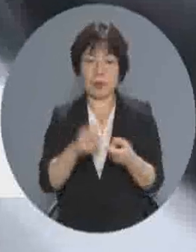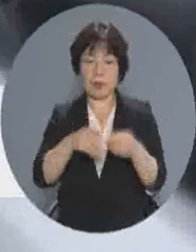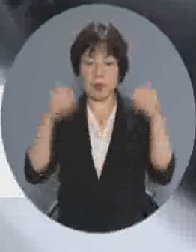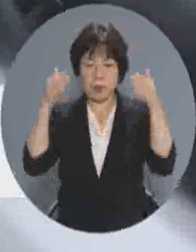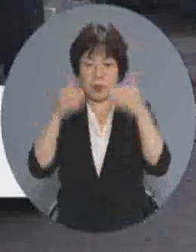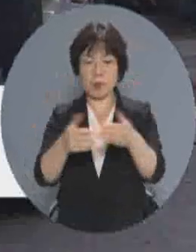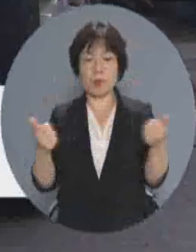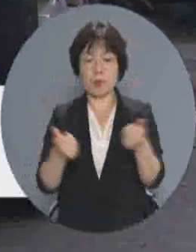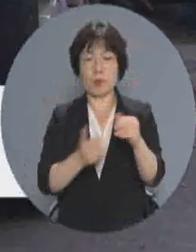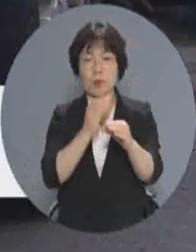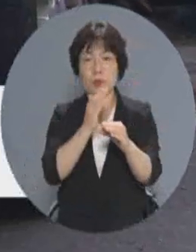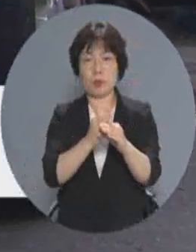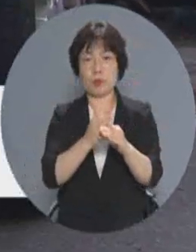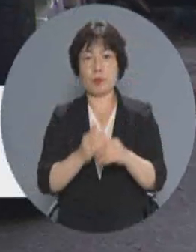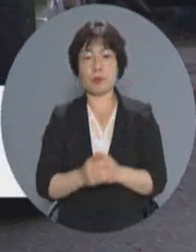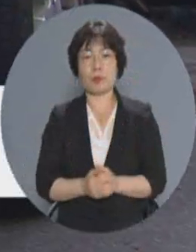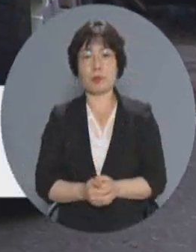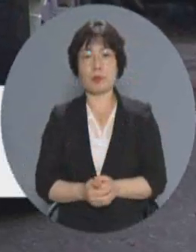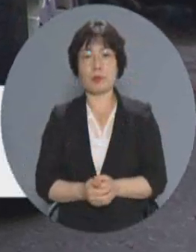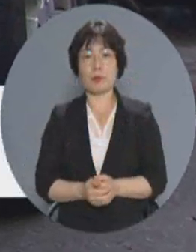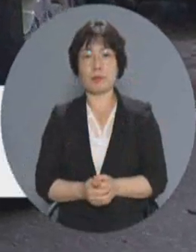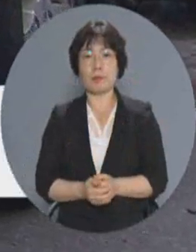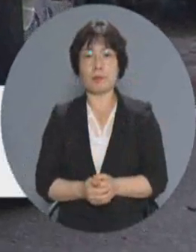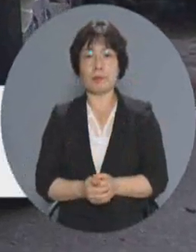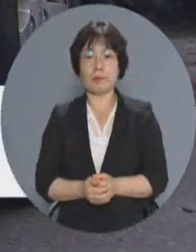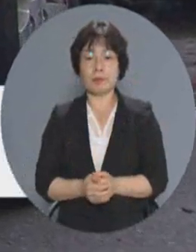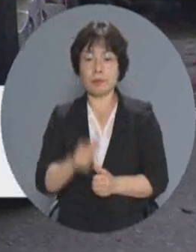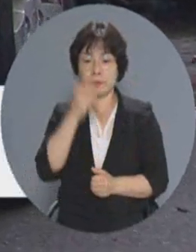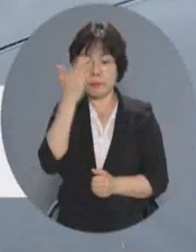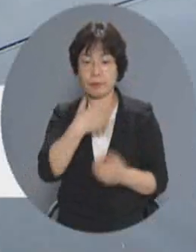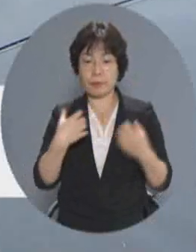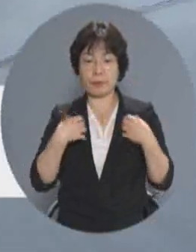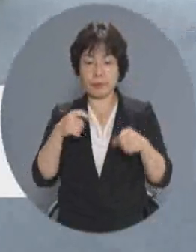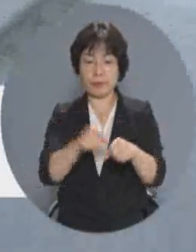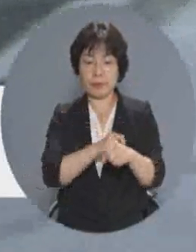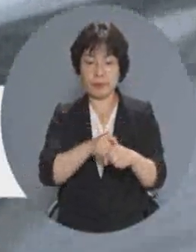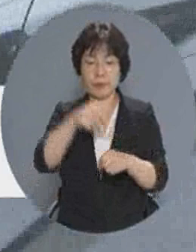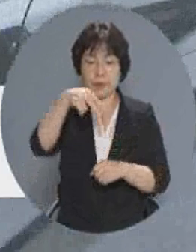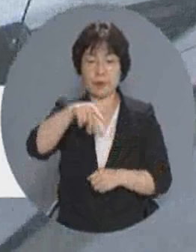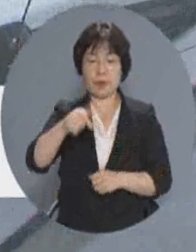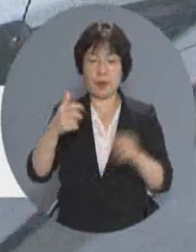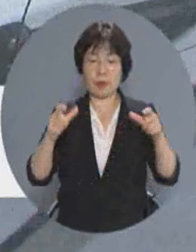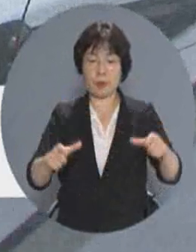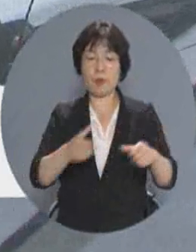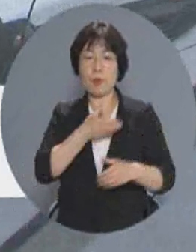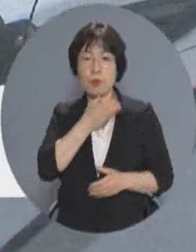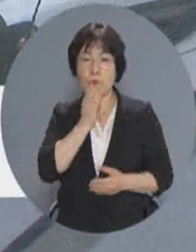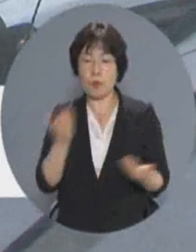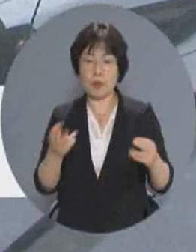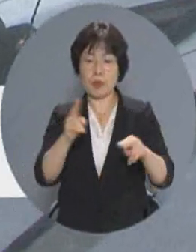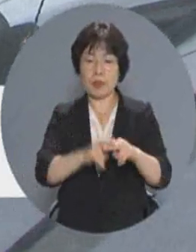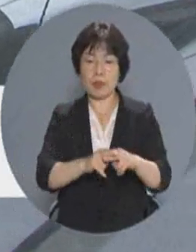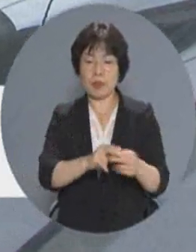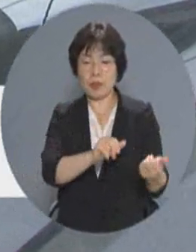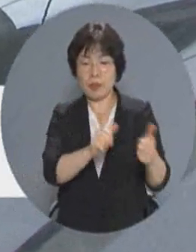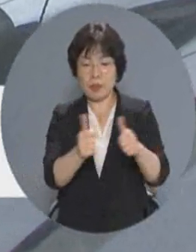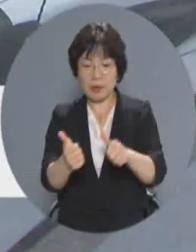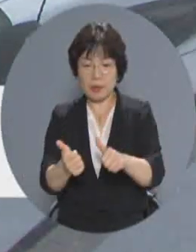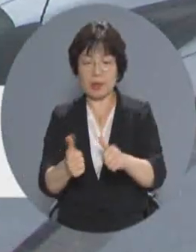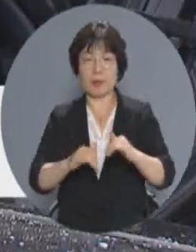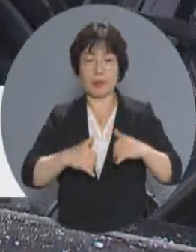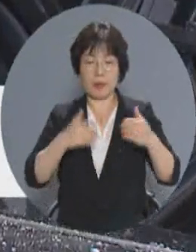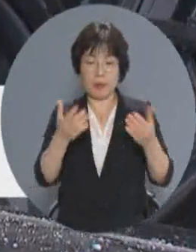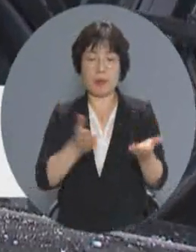집중 논의하고 있다고 밝혔습니다. 여수시는 특히 서강동 노인 일자리 사업 참여자가 사망함에 따라